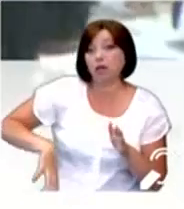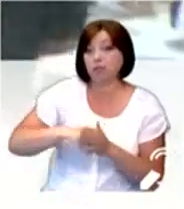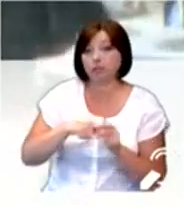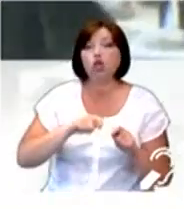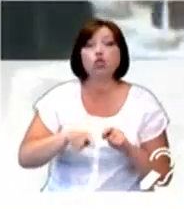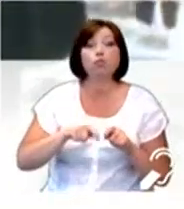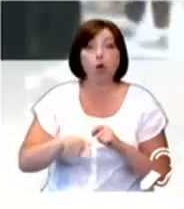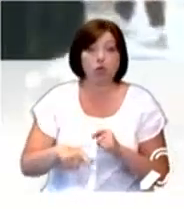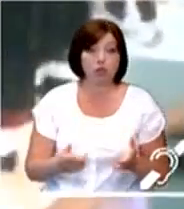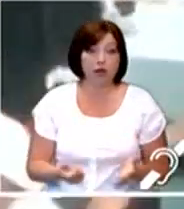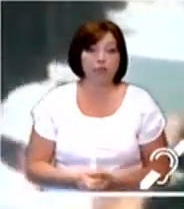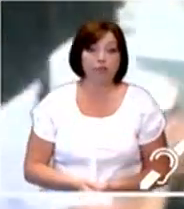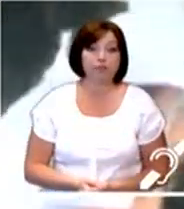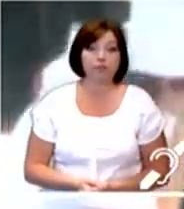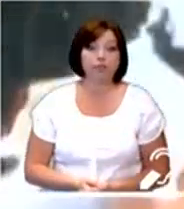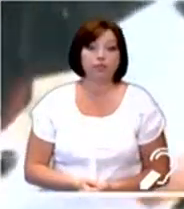sponsori